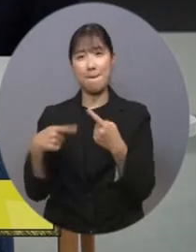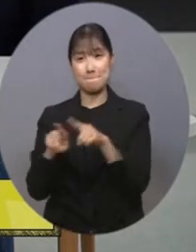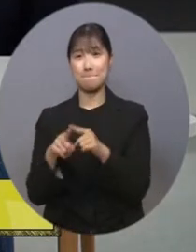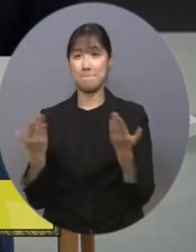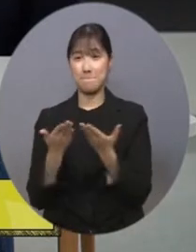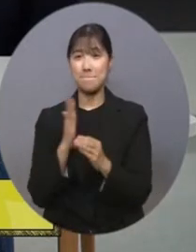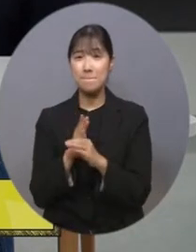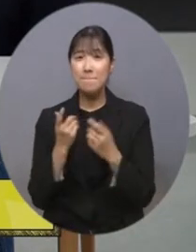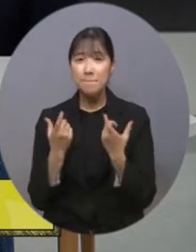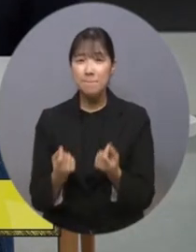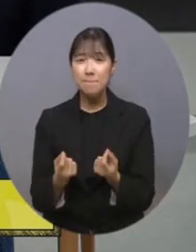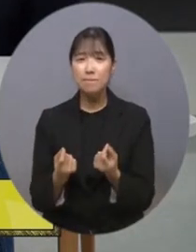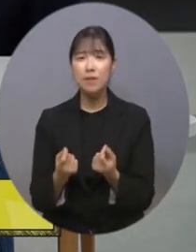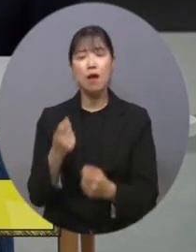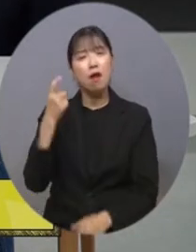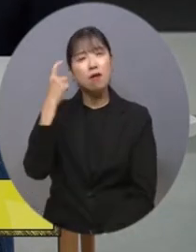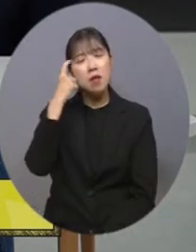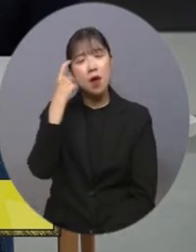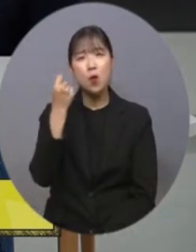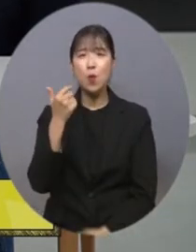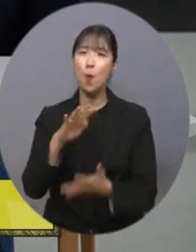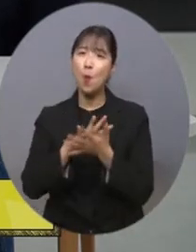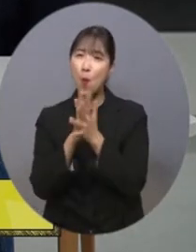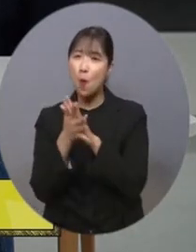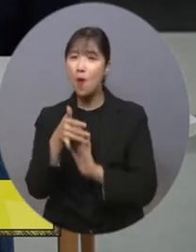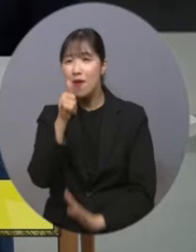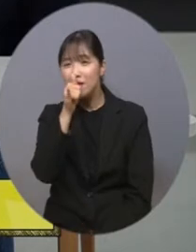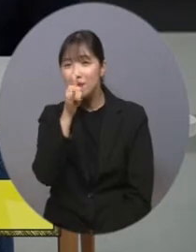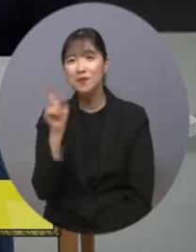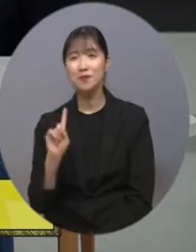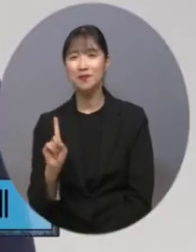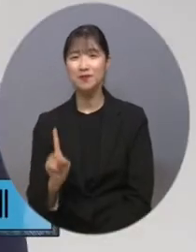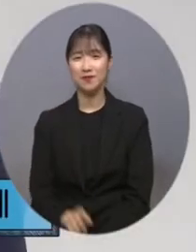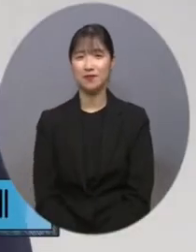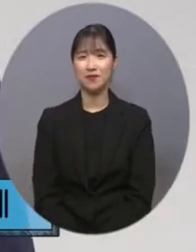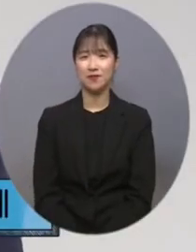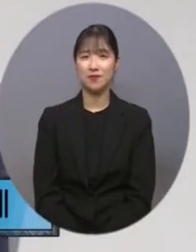하셨는데 그러면 혹시 어떻게 생각이 변하셨는지 한번 여쭤볼게요.